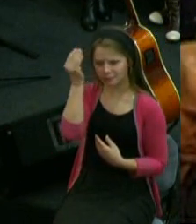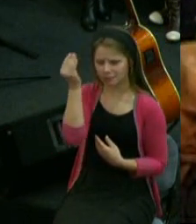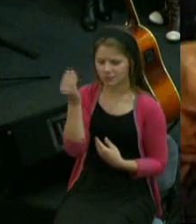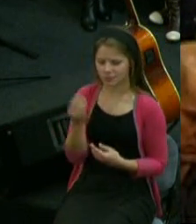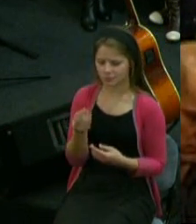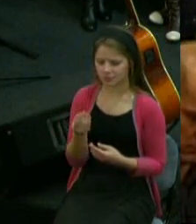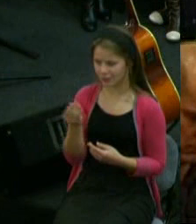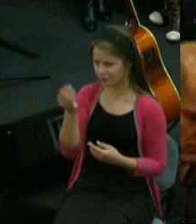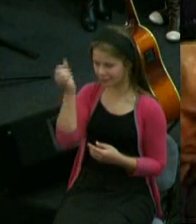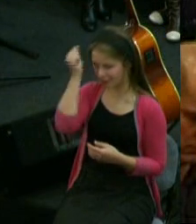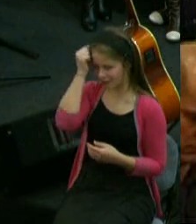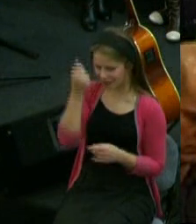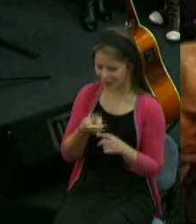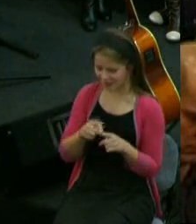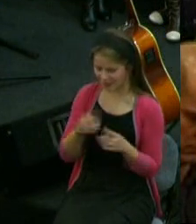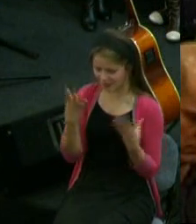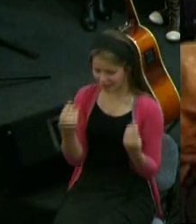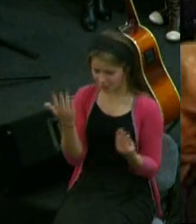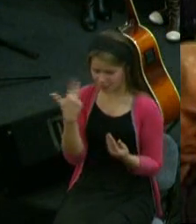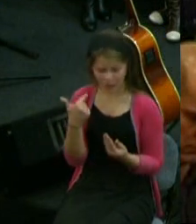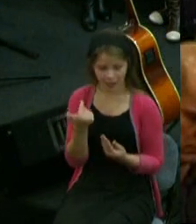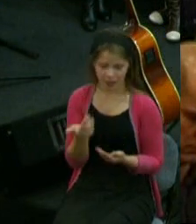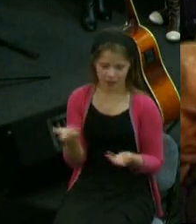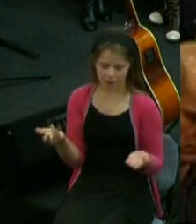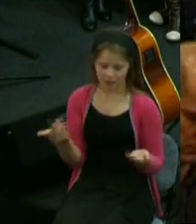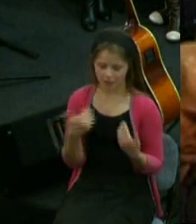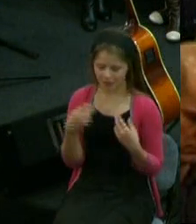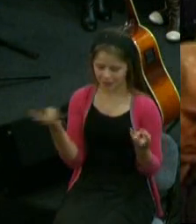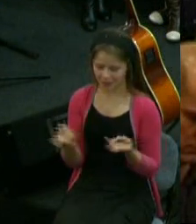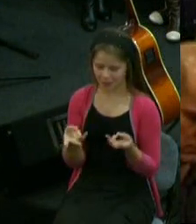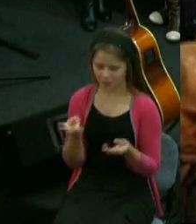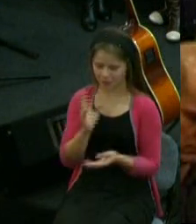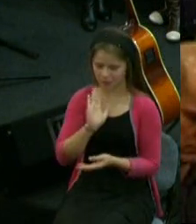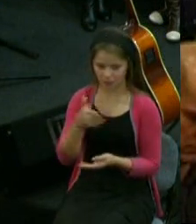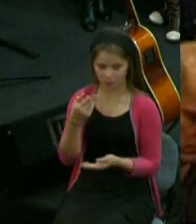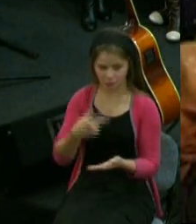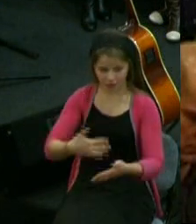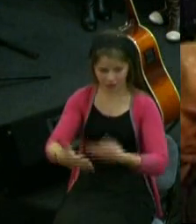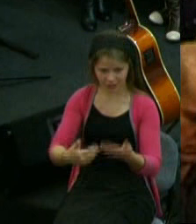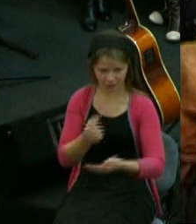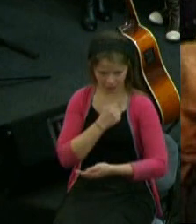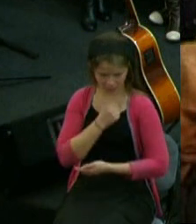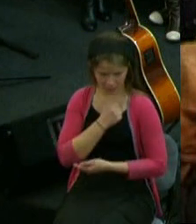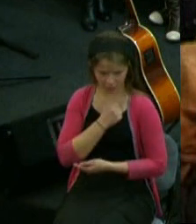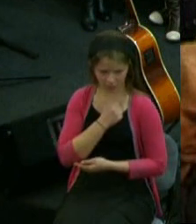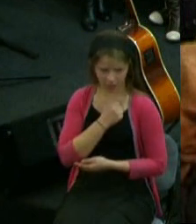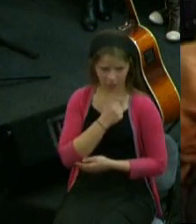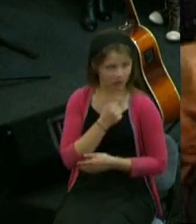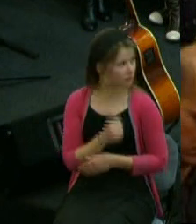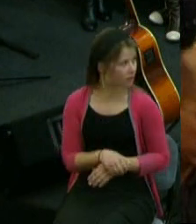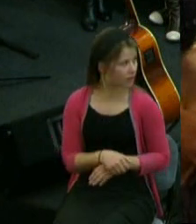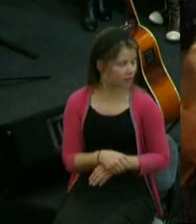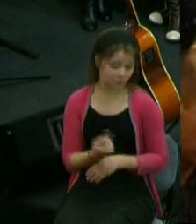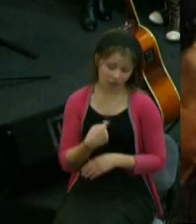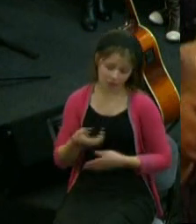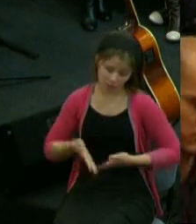життя я запам'ятаю цей день, коли мені треба було йти на військову службу. Як я казав, я народився в сім'ї віруючих батьків, я ходив з